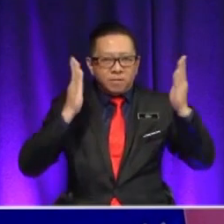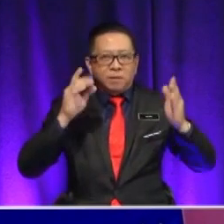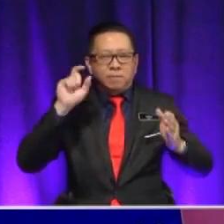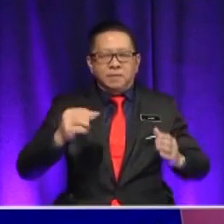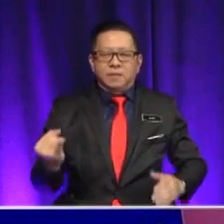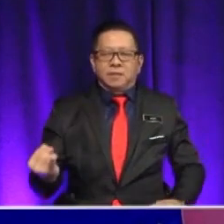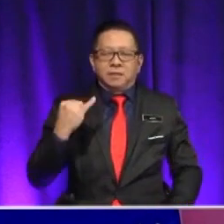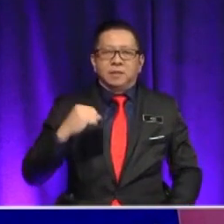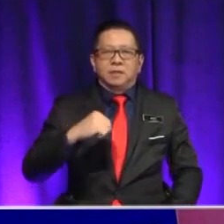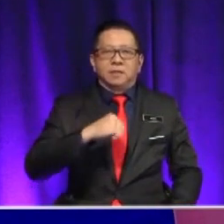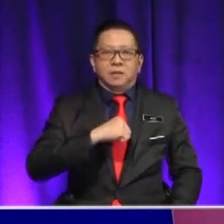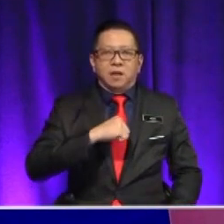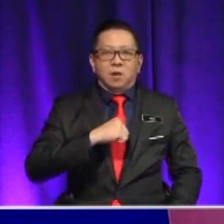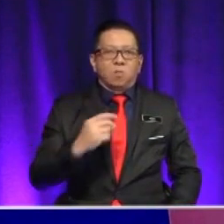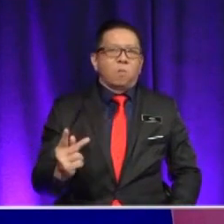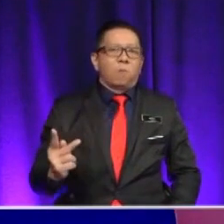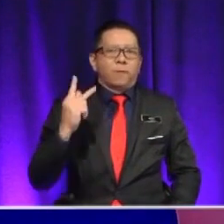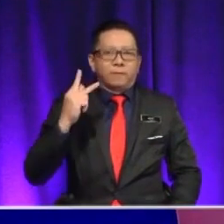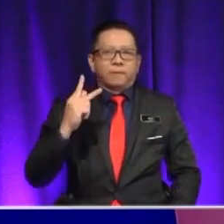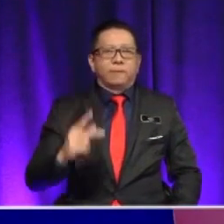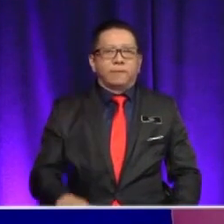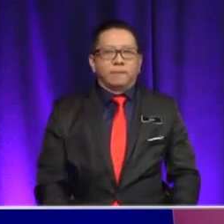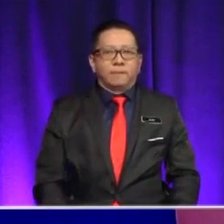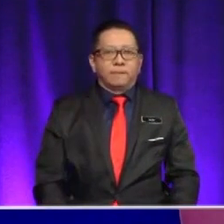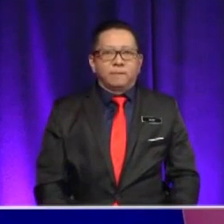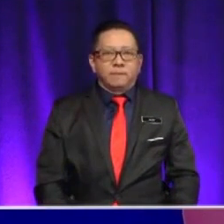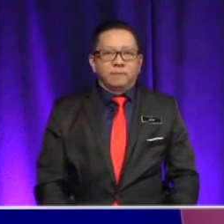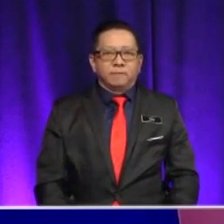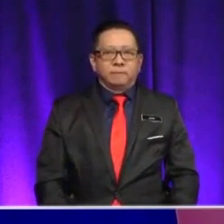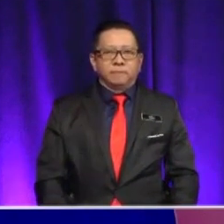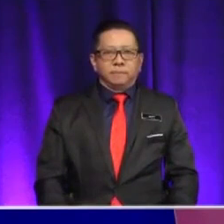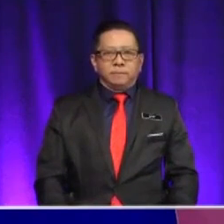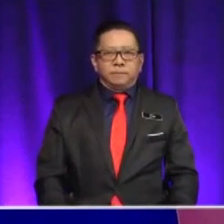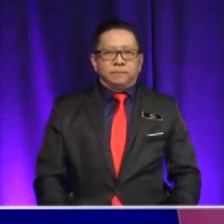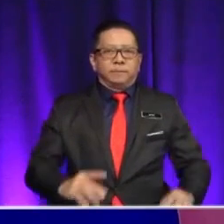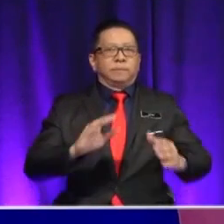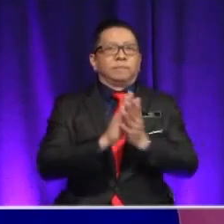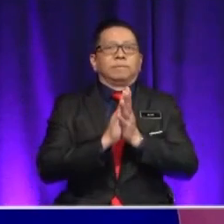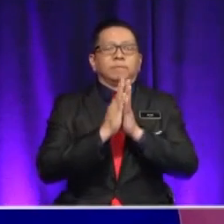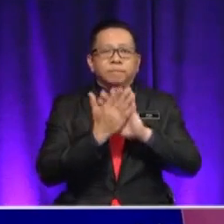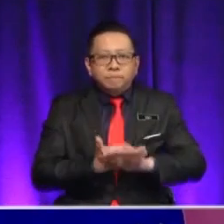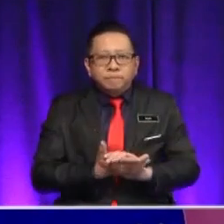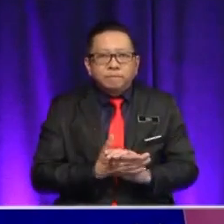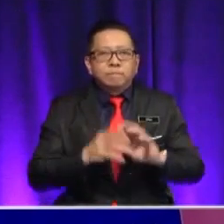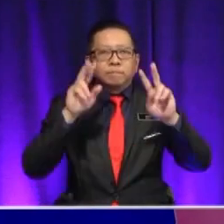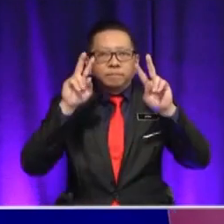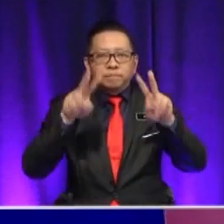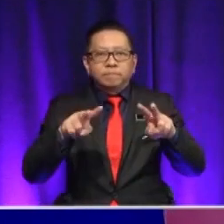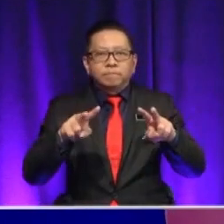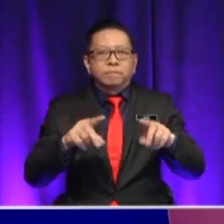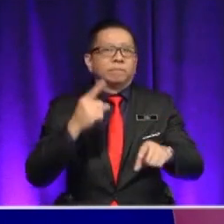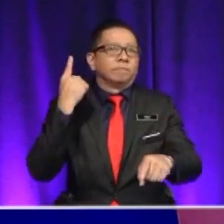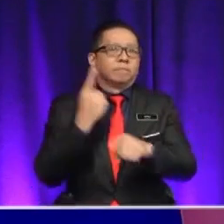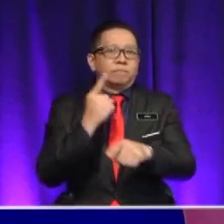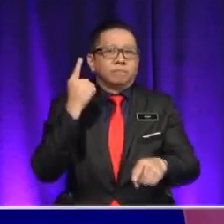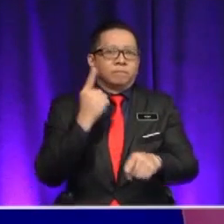jati diri yang kuat. Okey, jadi apa kita lihat sebenarnya